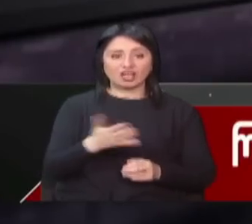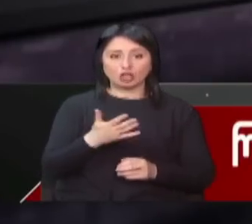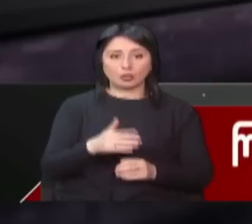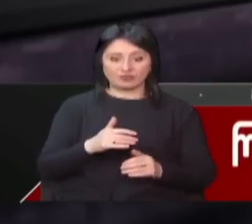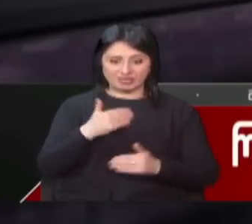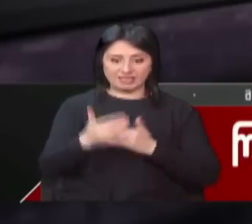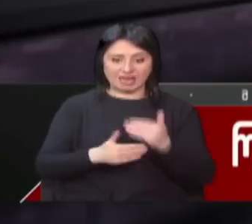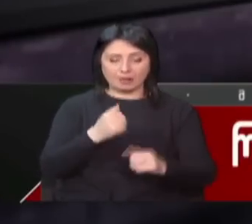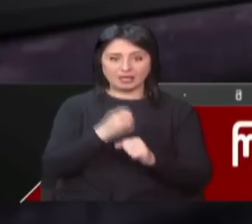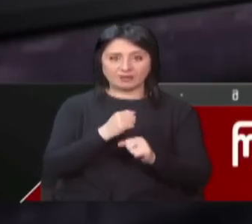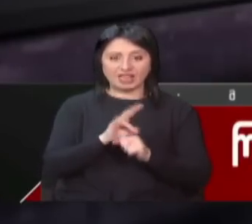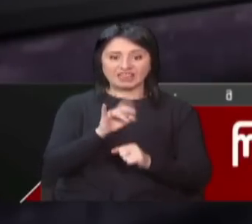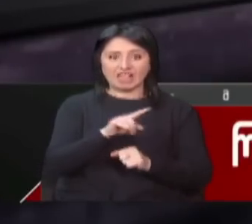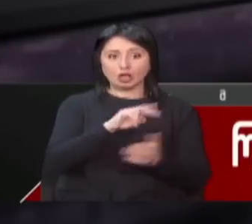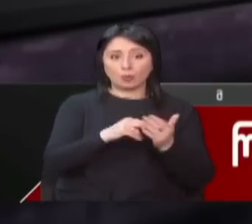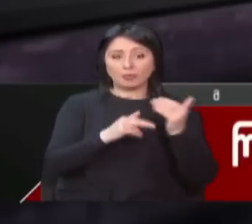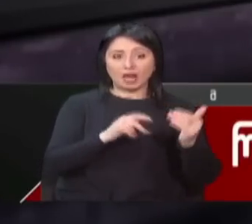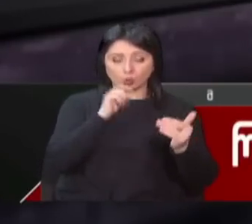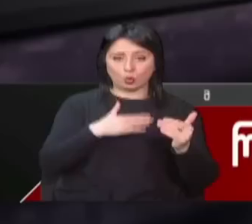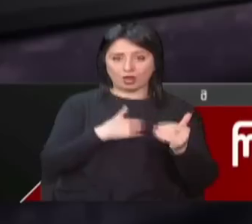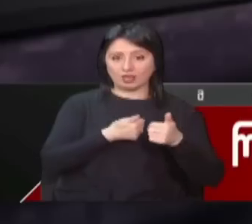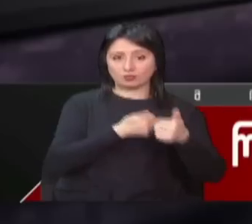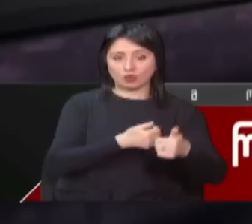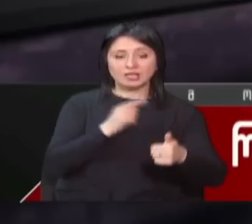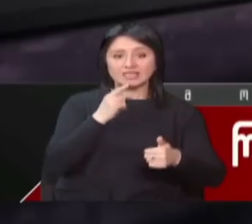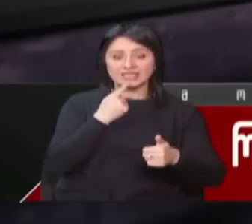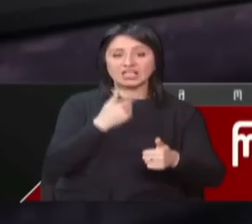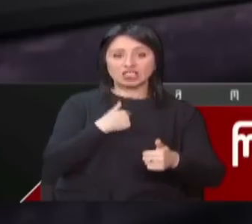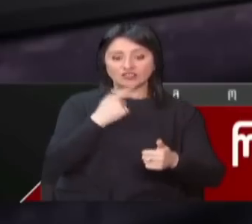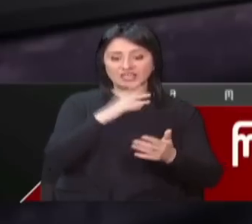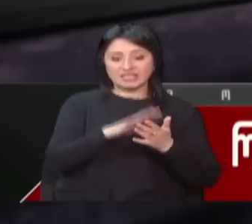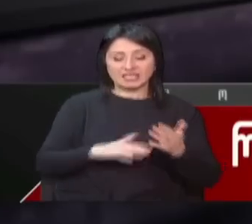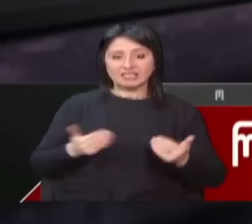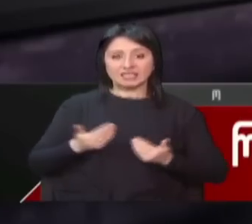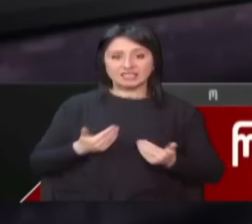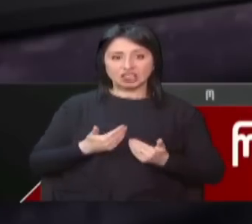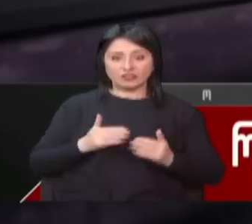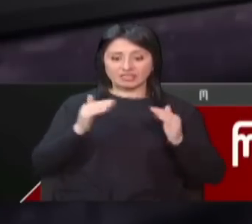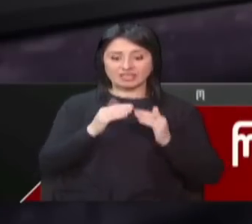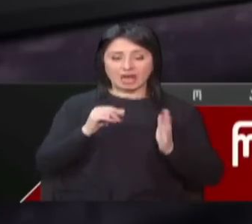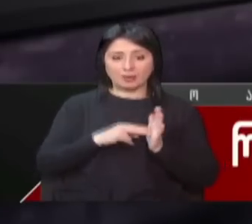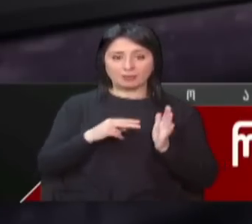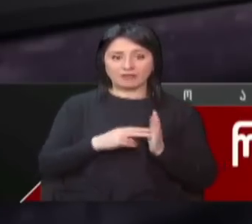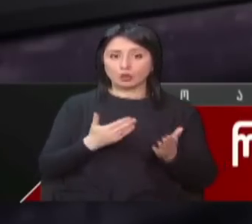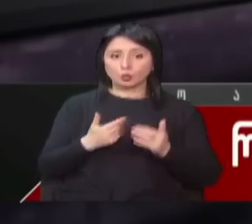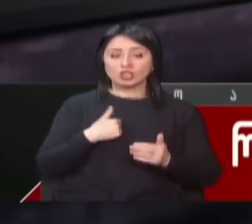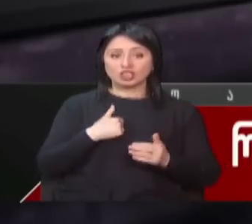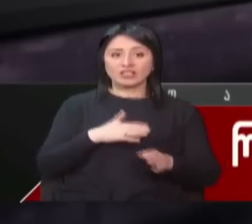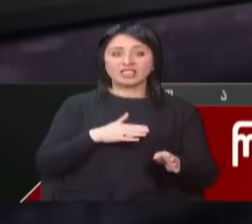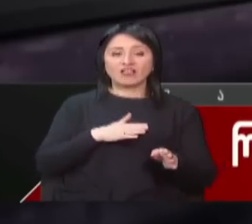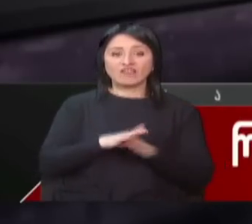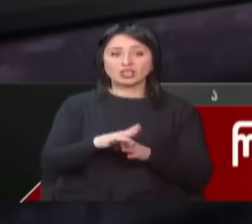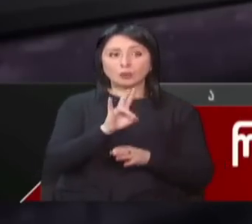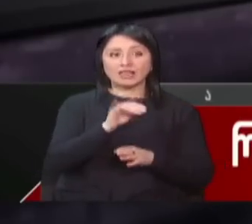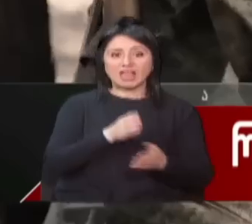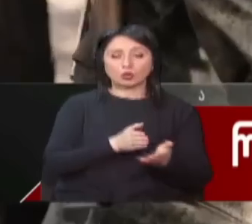Anaromelic, Armatebit, Asrulebs, NATO, Samucanebs, Aris, Ucraina, Cnelat, Čuenis, Ischlis, Sicochlis, Sahlebis, Pasat, Tumcat, Reščuen, Vasrulebt,